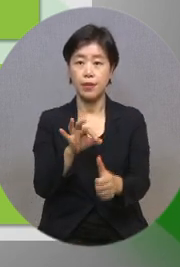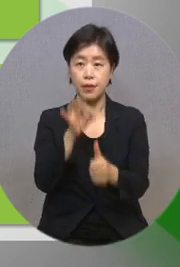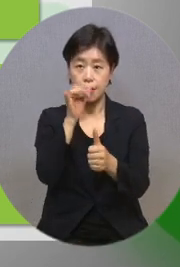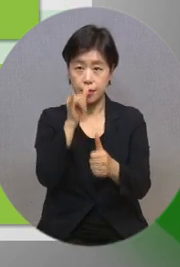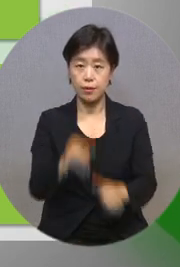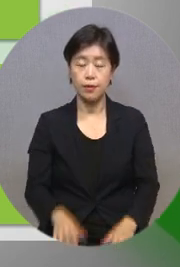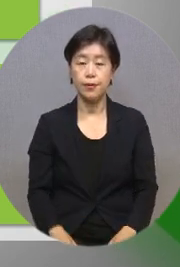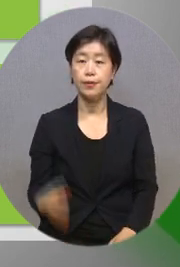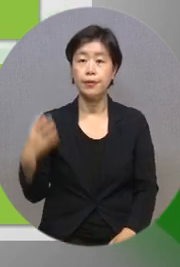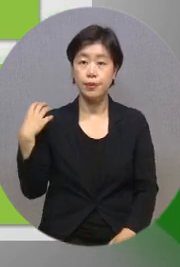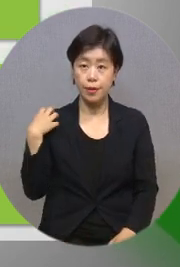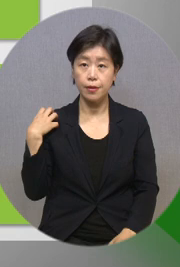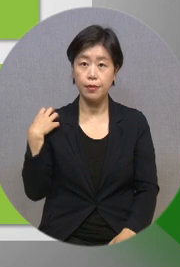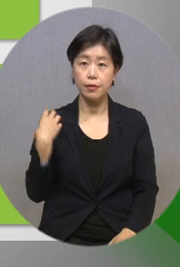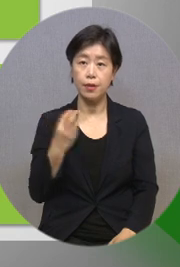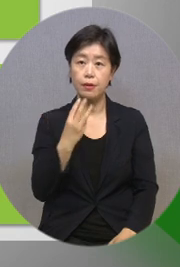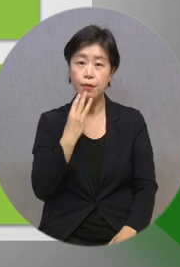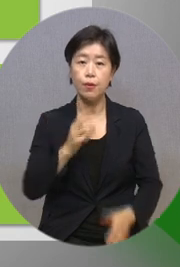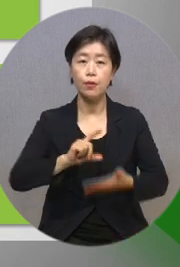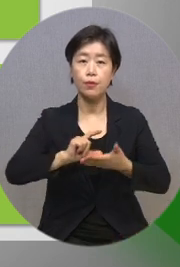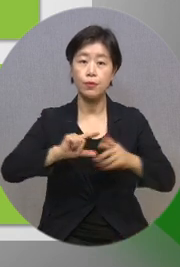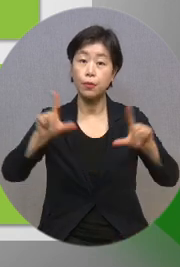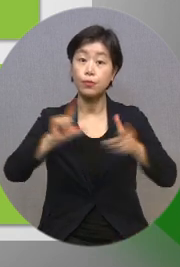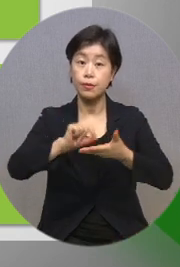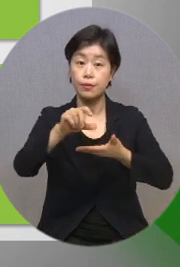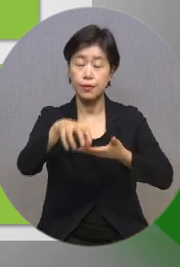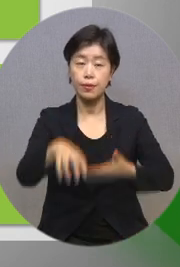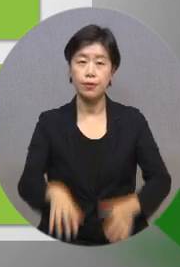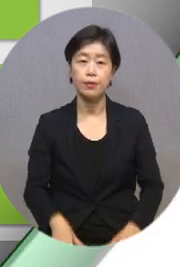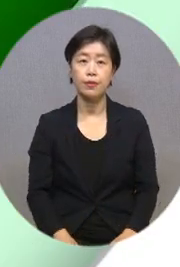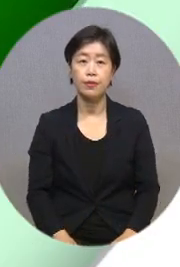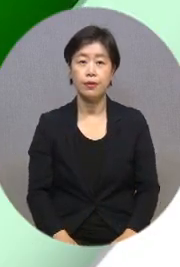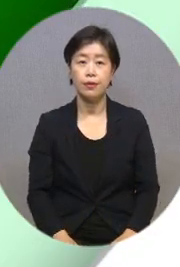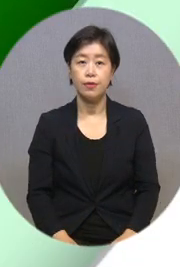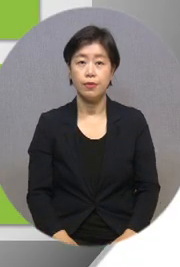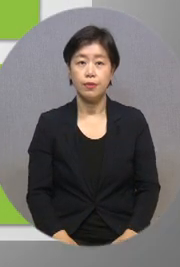채용하며 담당 지사는 서울 동부지사입니다.